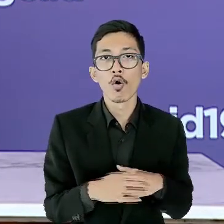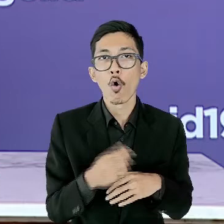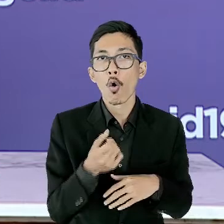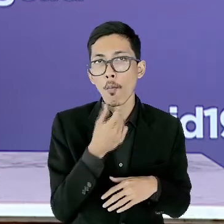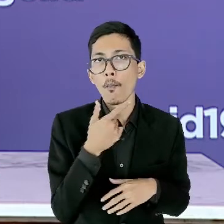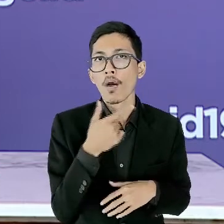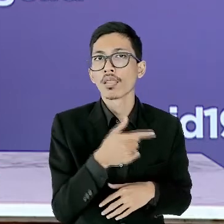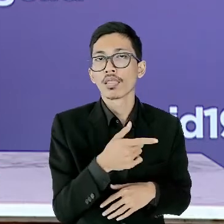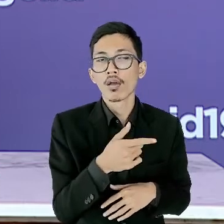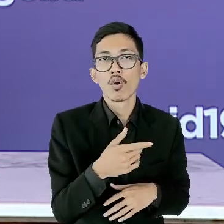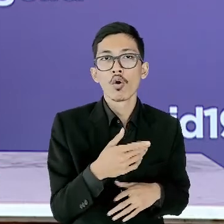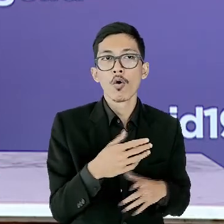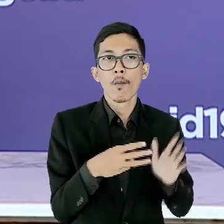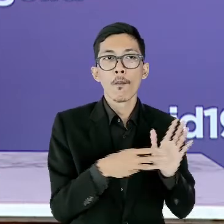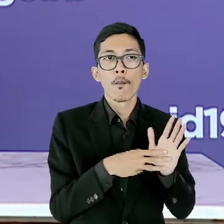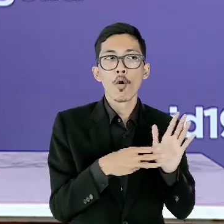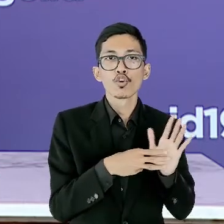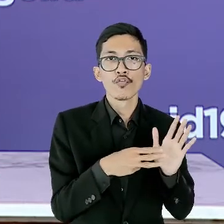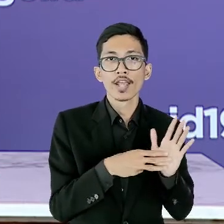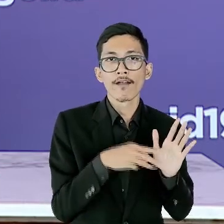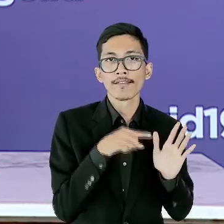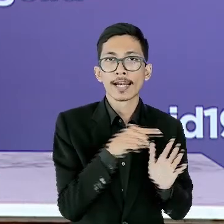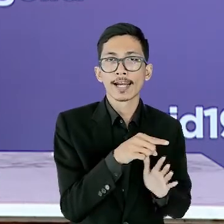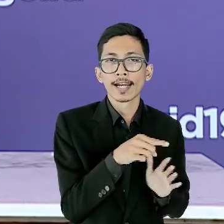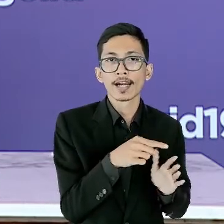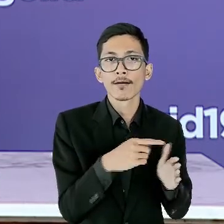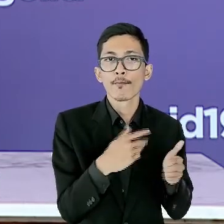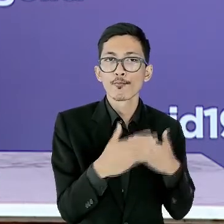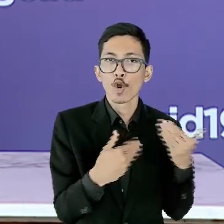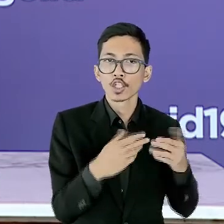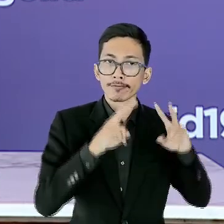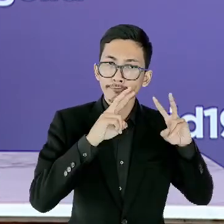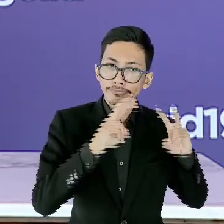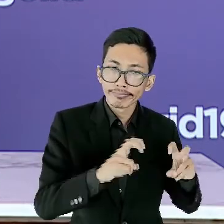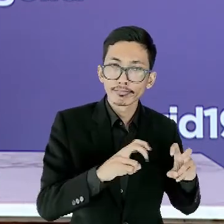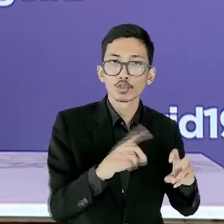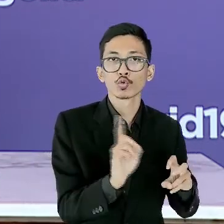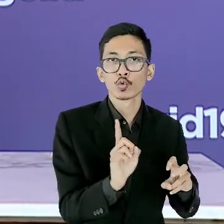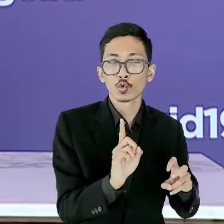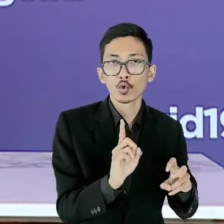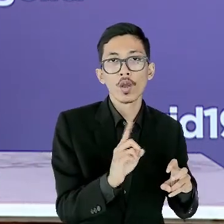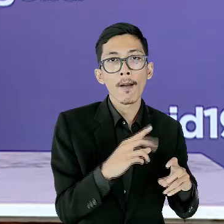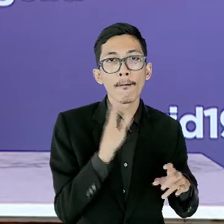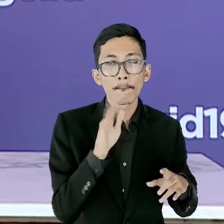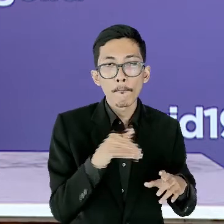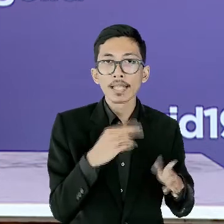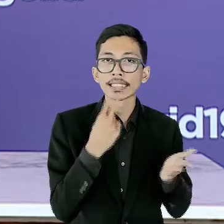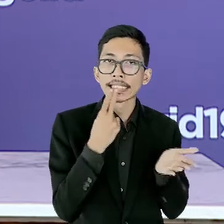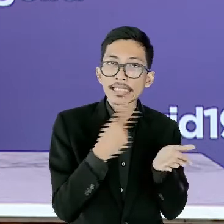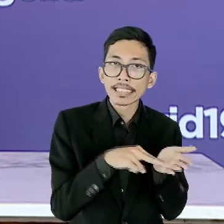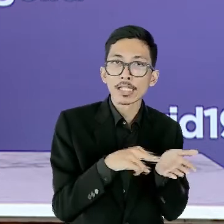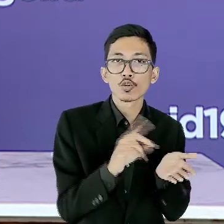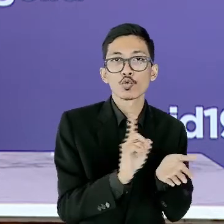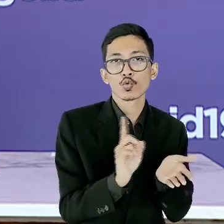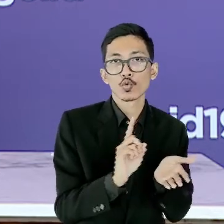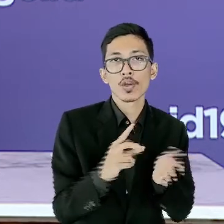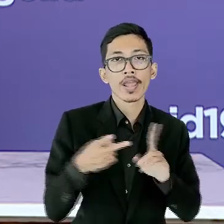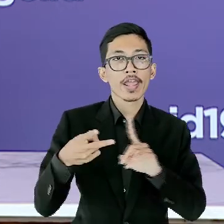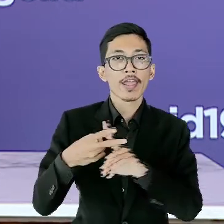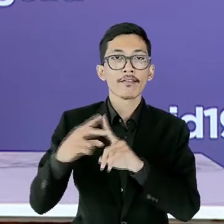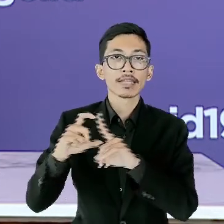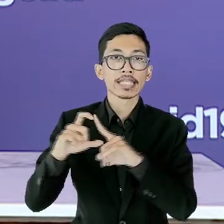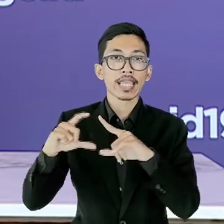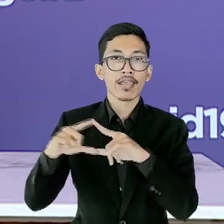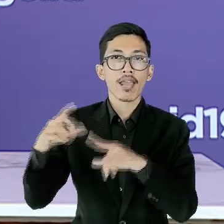Saat ini, Molnupiravir sedang dalam proses pengajuan izin kepada FDA selaku Badan Pengawas